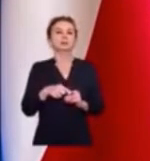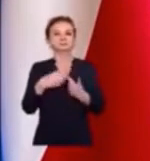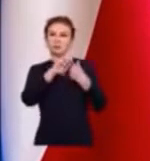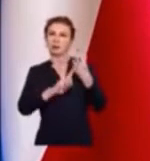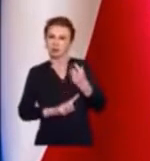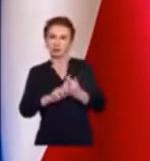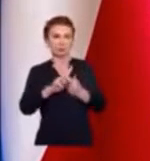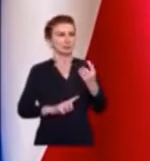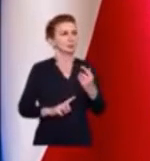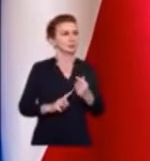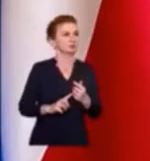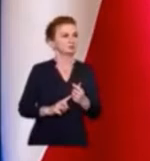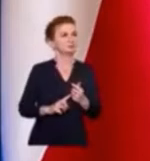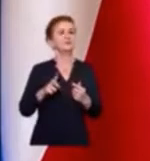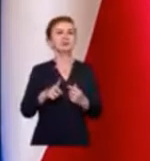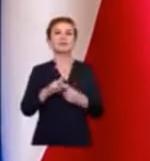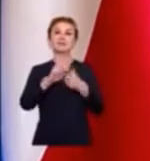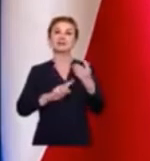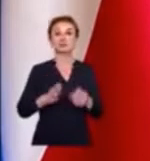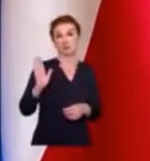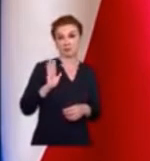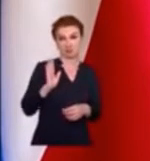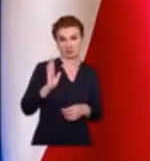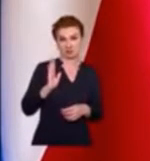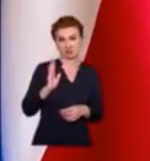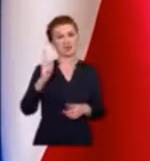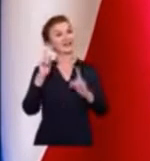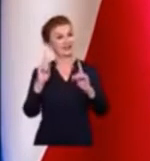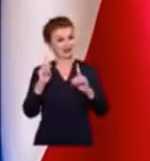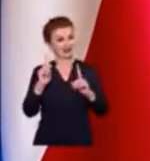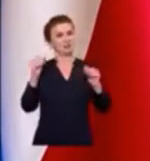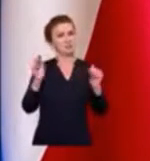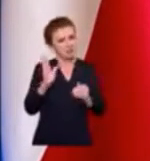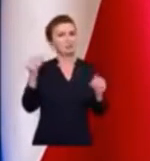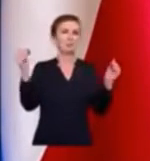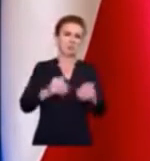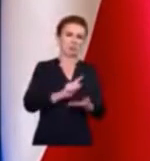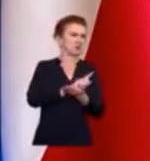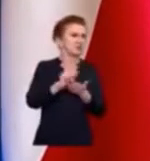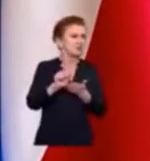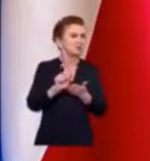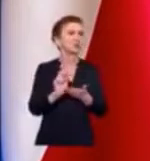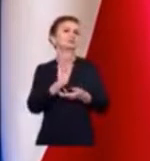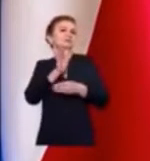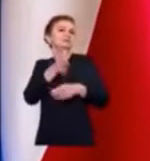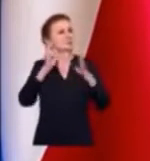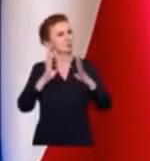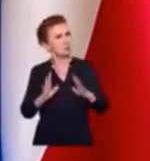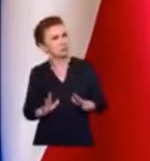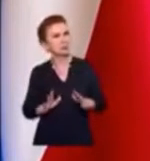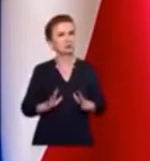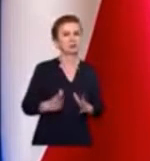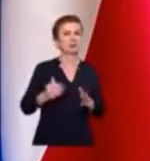wskaźników, wskaźników bezpieczeństwa zależy, czy będziemy mogli szybciej czy później uruchomić kolejne